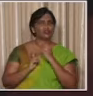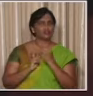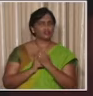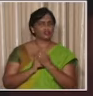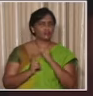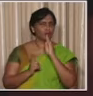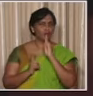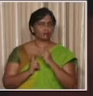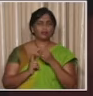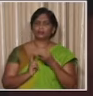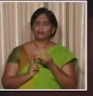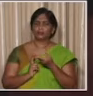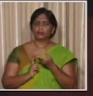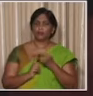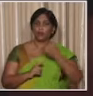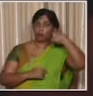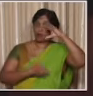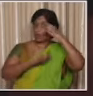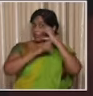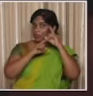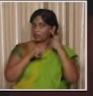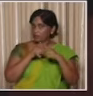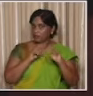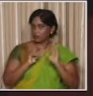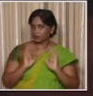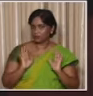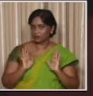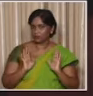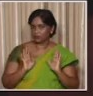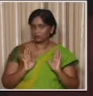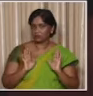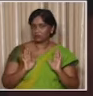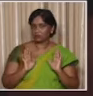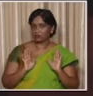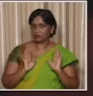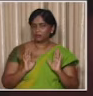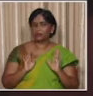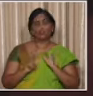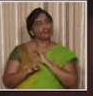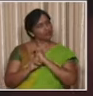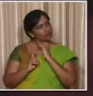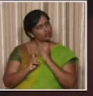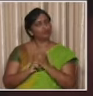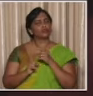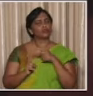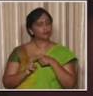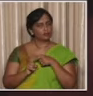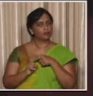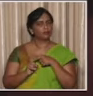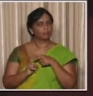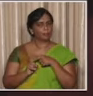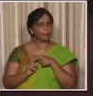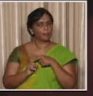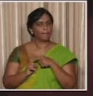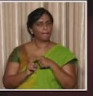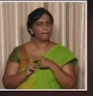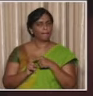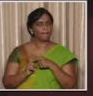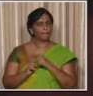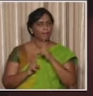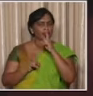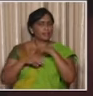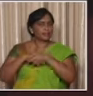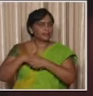දේ පුරාවිද්‍යාව විතරක් නෙමෙයි. සංස්කෘතිය කියන දේ එක